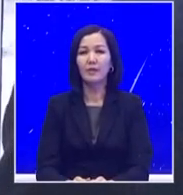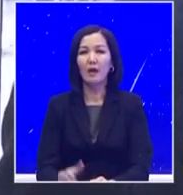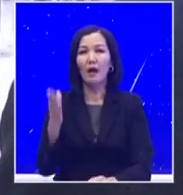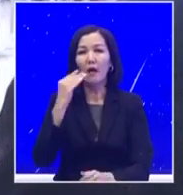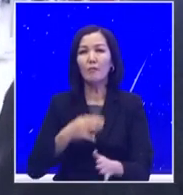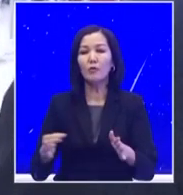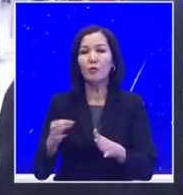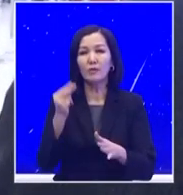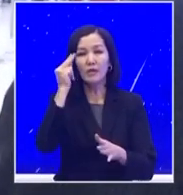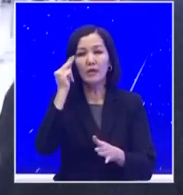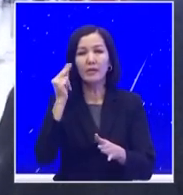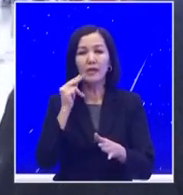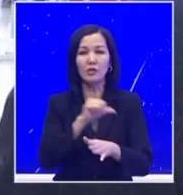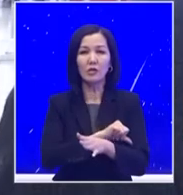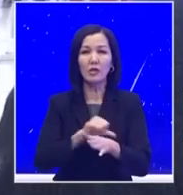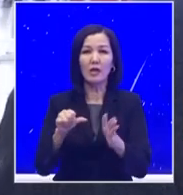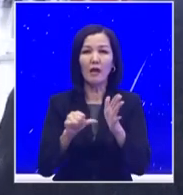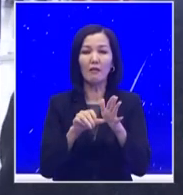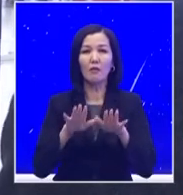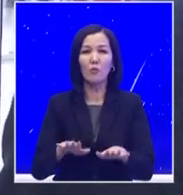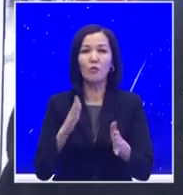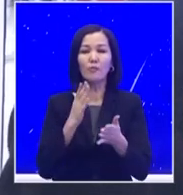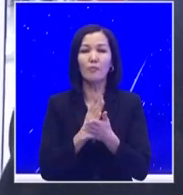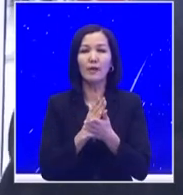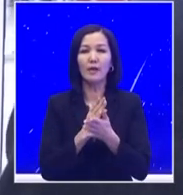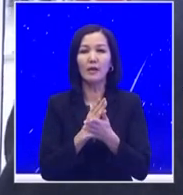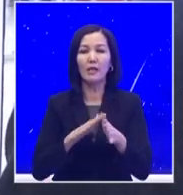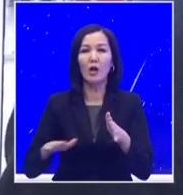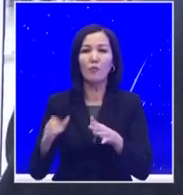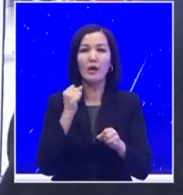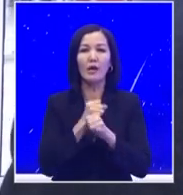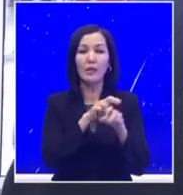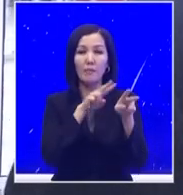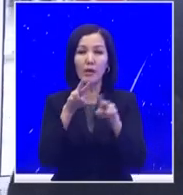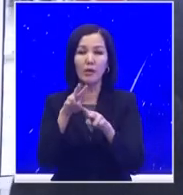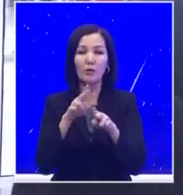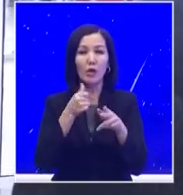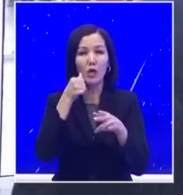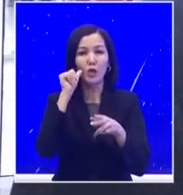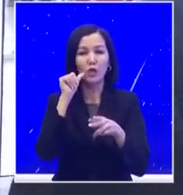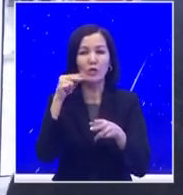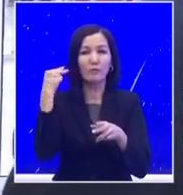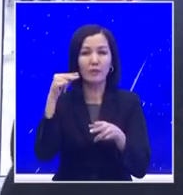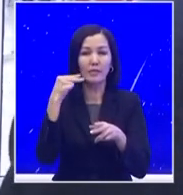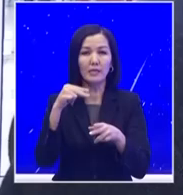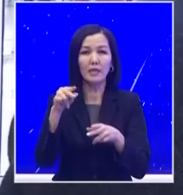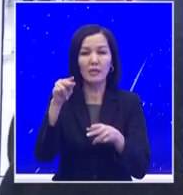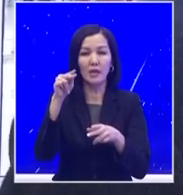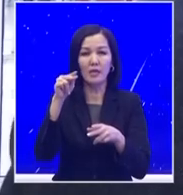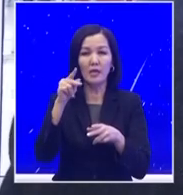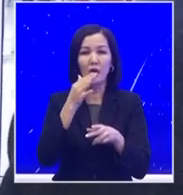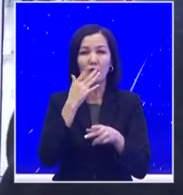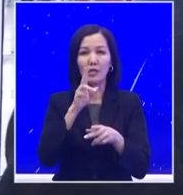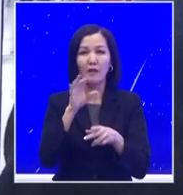Облыста Қытай мемлекетімен шекаралас 6 пост бар. Осы аумақтар қатаң бақылауымызда. Күні кеше ел президенті шетелдегі